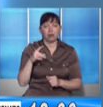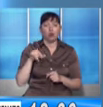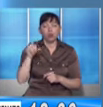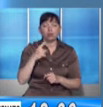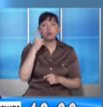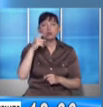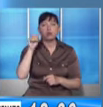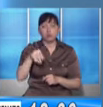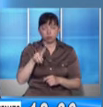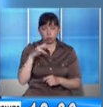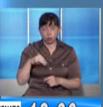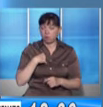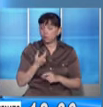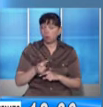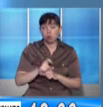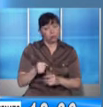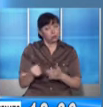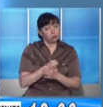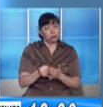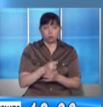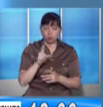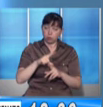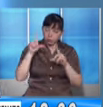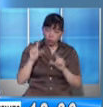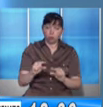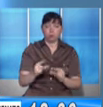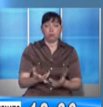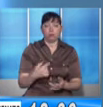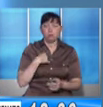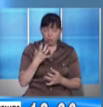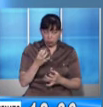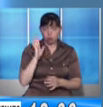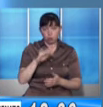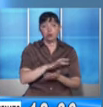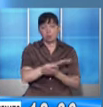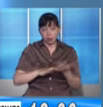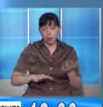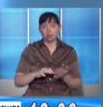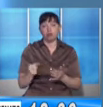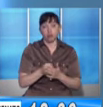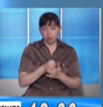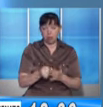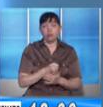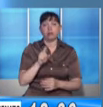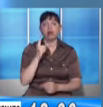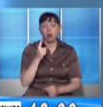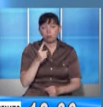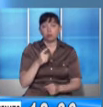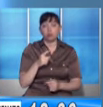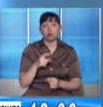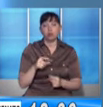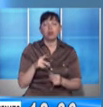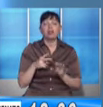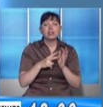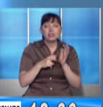aproximativ 100.000 de lei și am insistat foarte mult ca aceste salarii să fie mai mici. Vom insista în continuare pentru ca, pe lângă cele